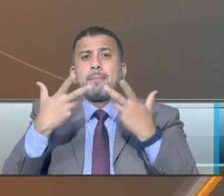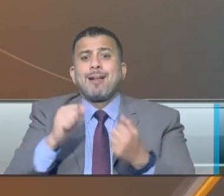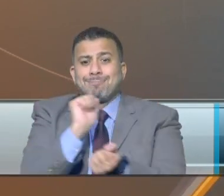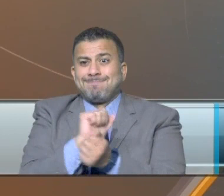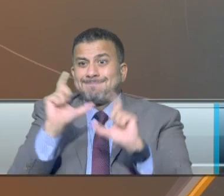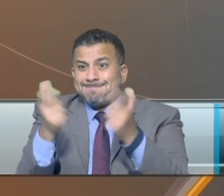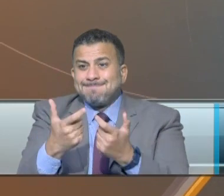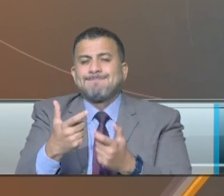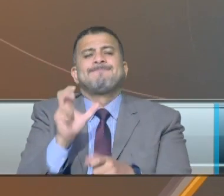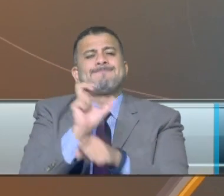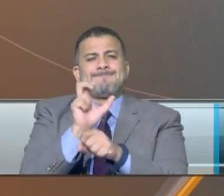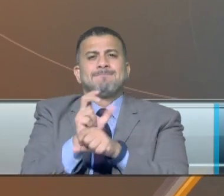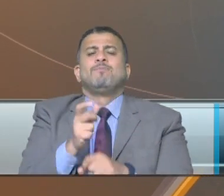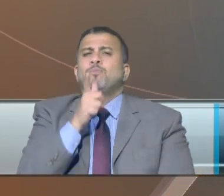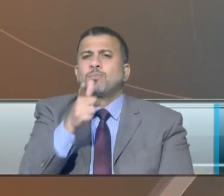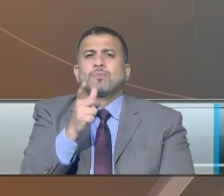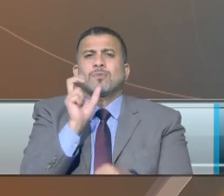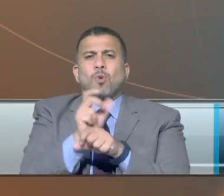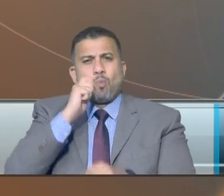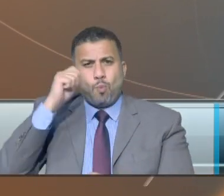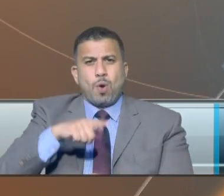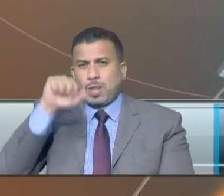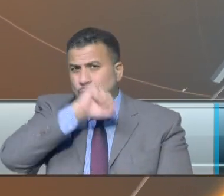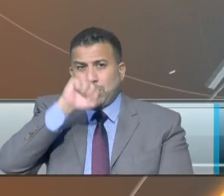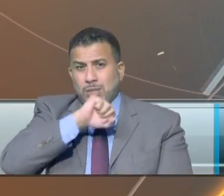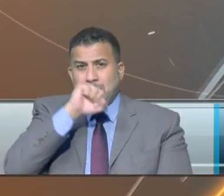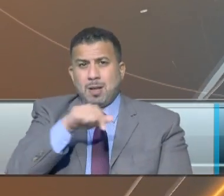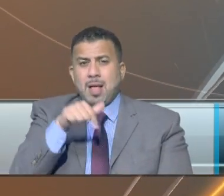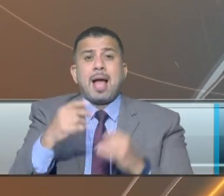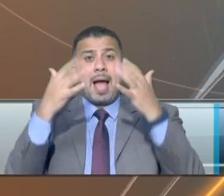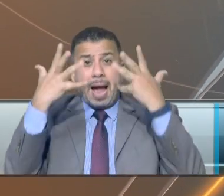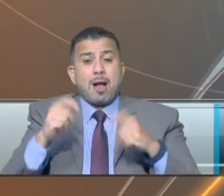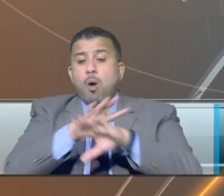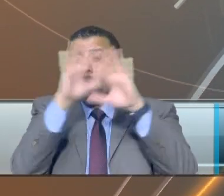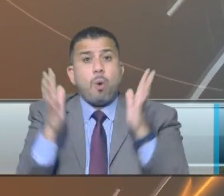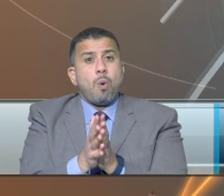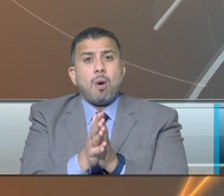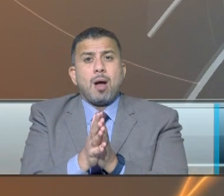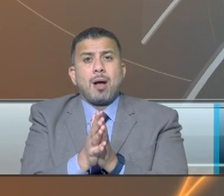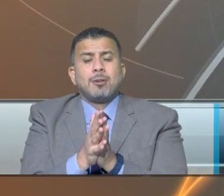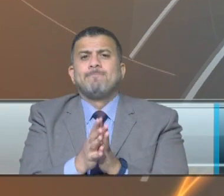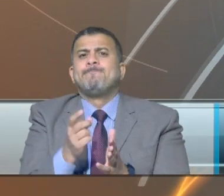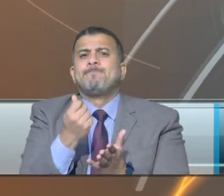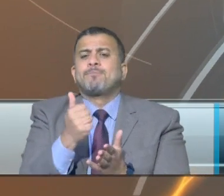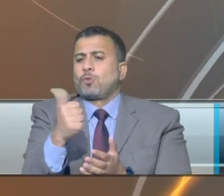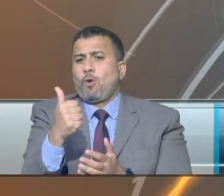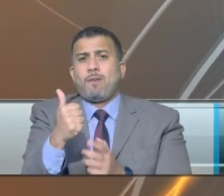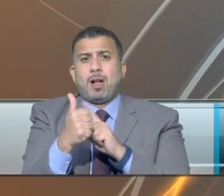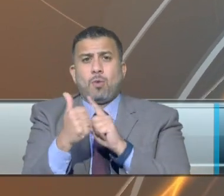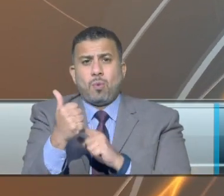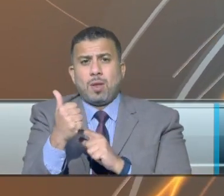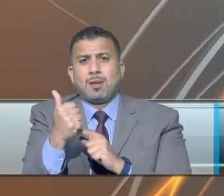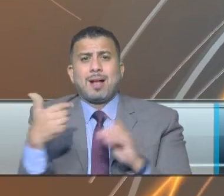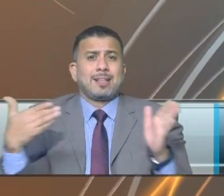واوضح رئيس لجنه معالجه ديون مواطني اماره الشارقه ان اجملي المبالغ التي تمت معالجتها منذ